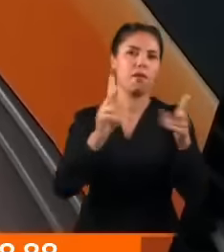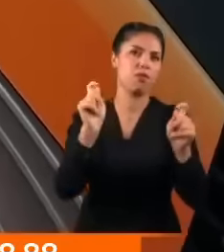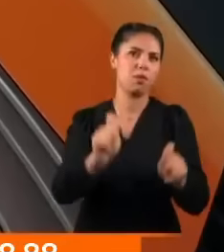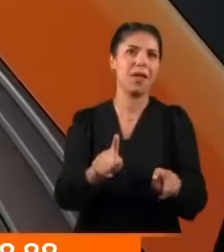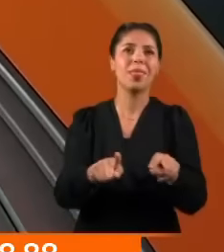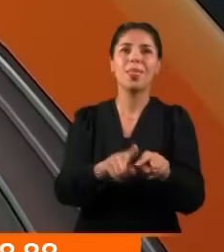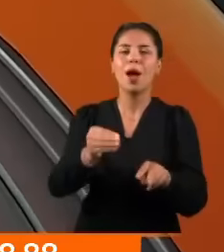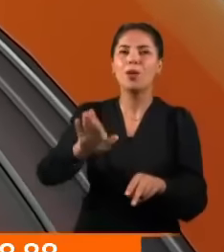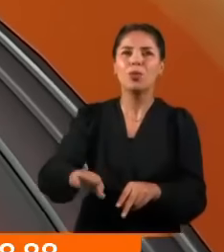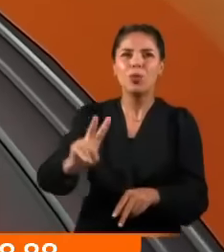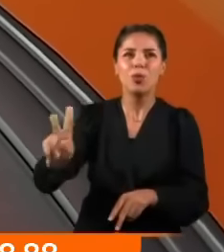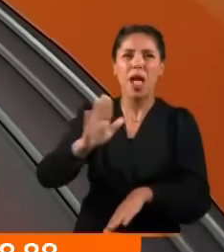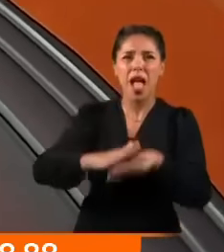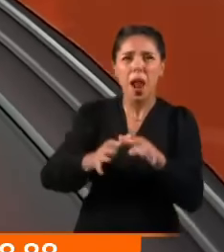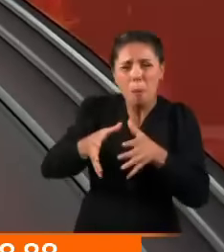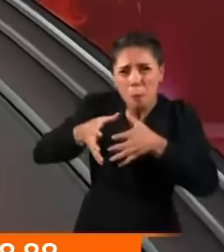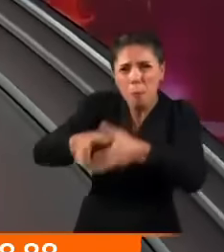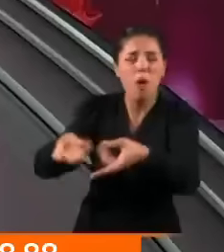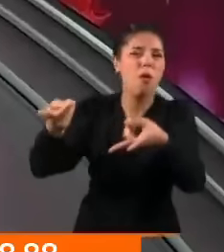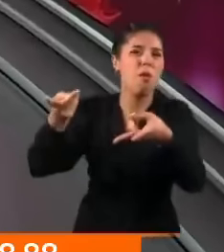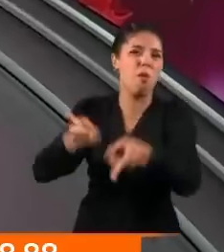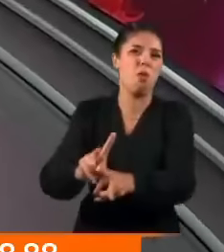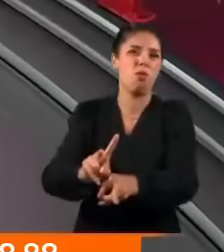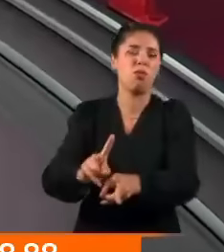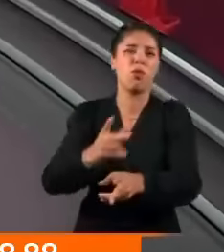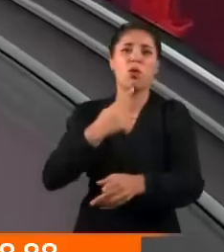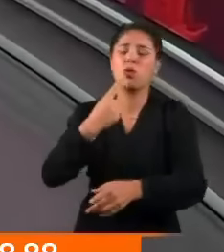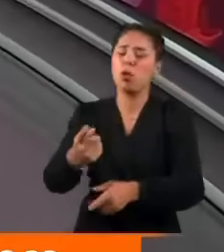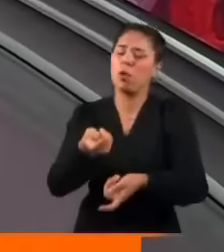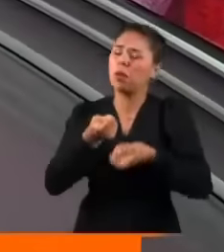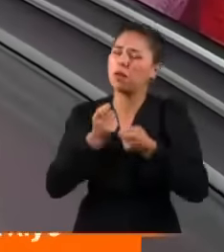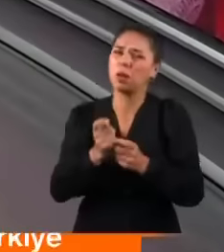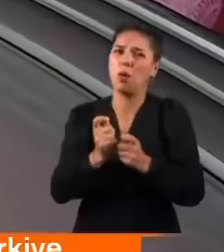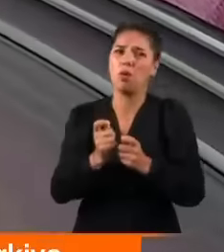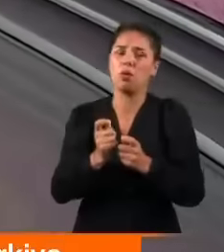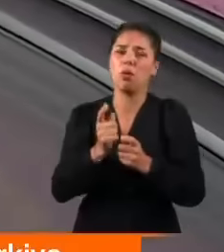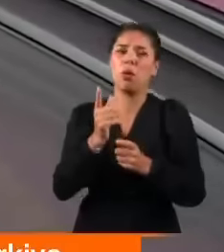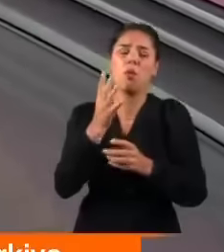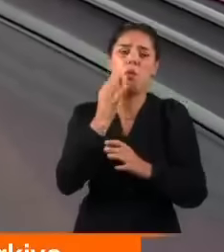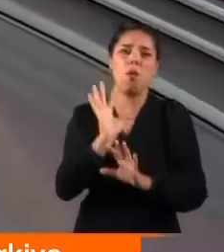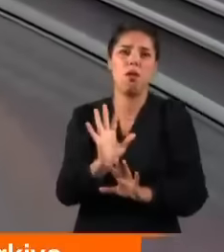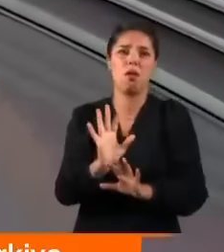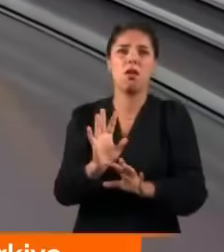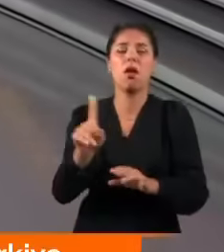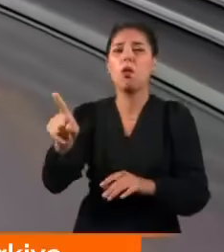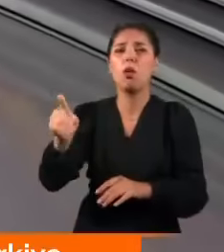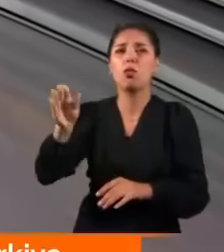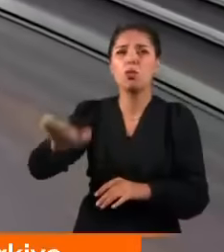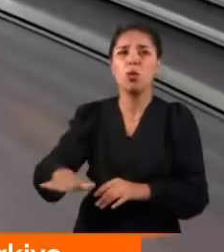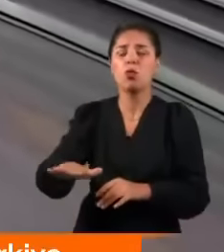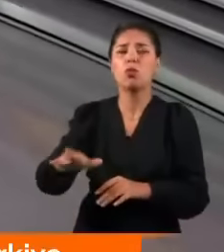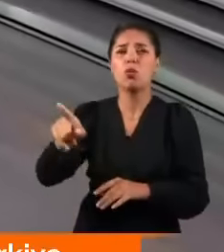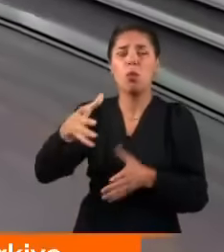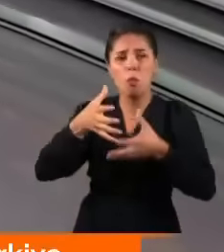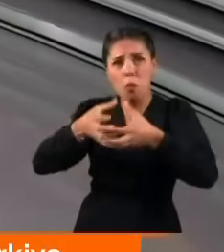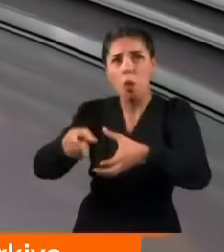Narin elle boğazı sıkılarak öldürülmüş. Söylemesi gerçekten zor ama durum bu. Minik kızımızın o an ağzından çıkan